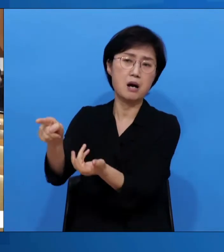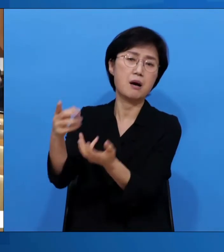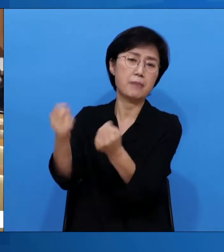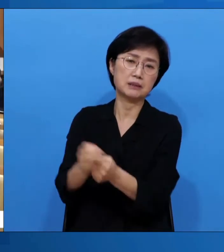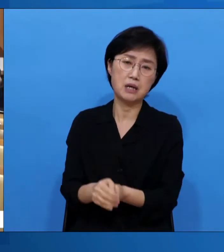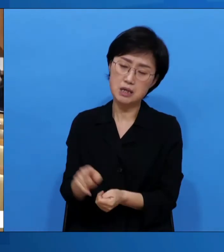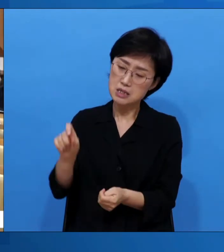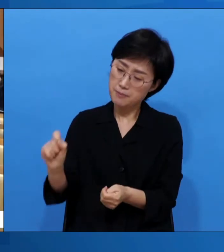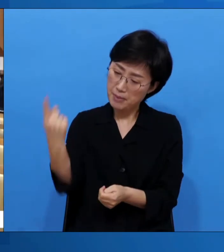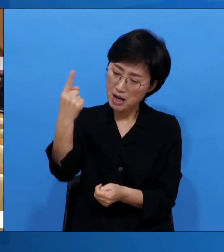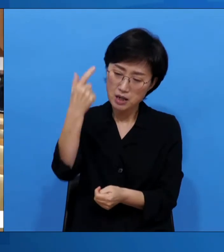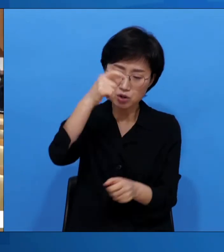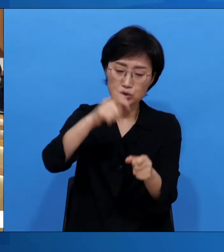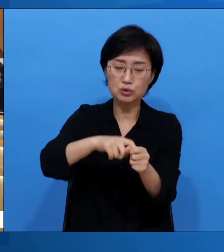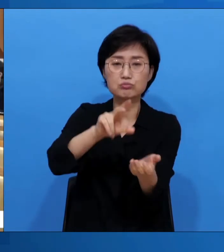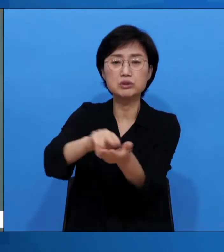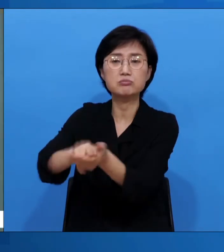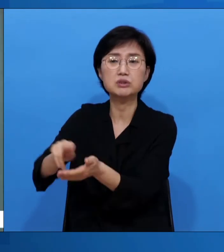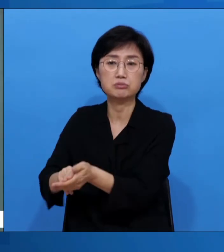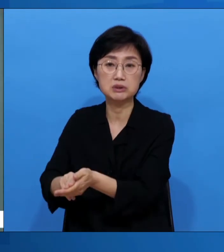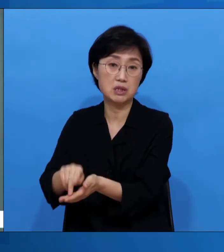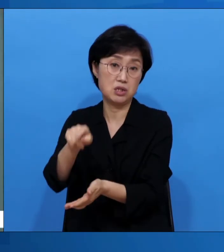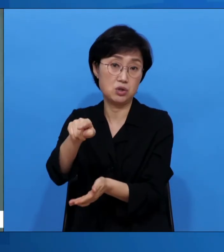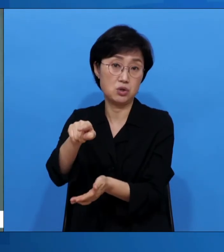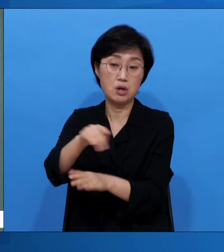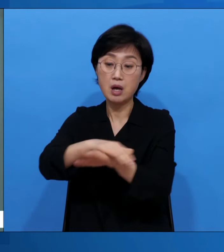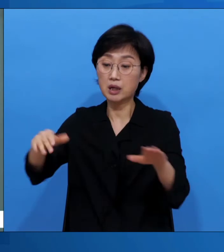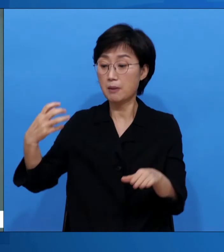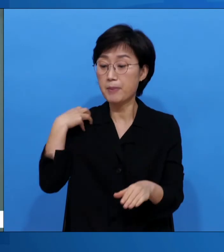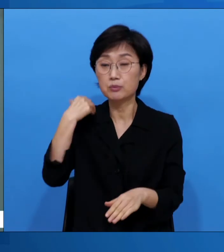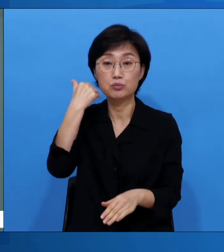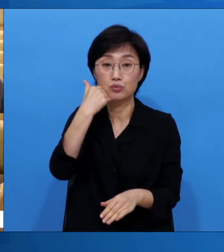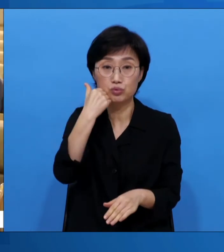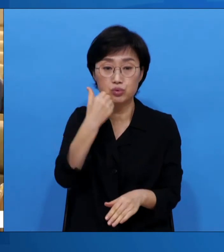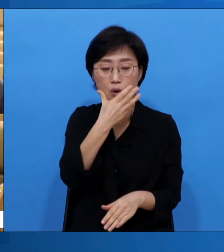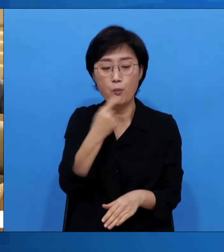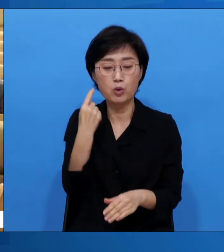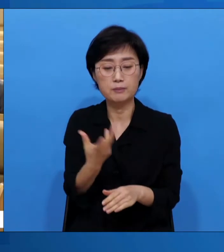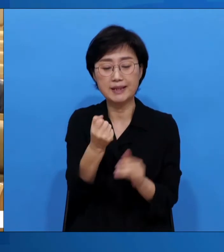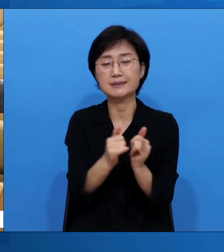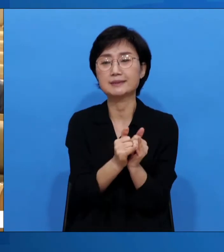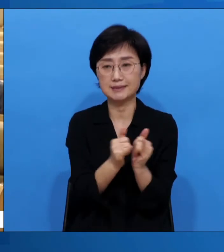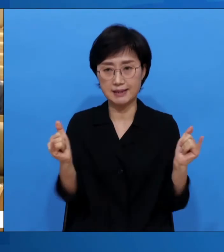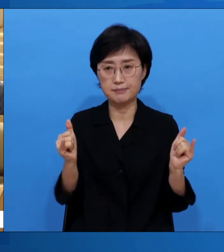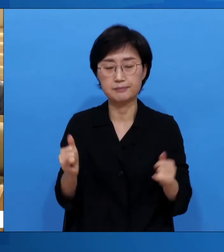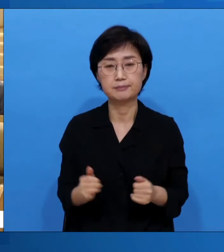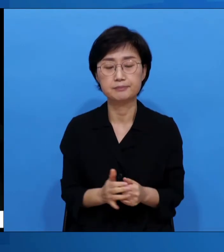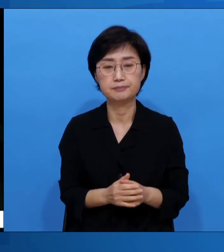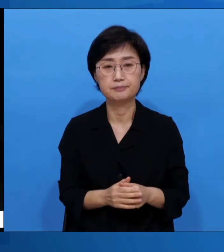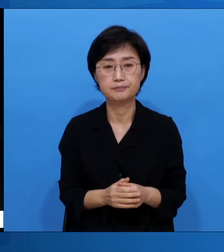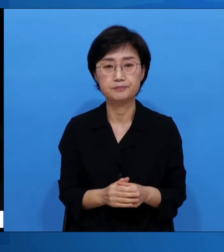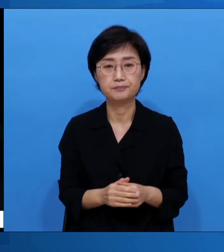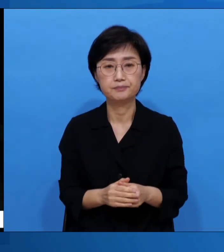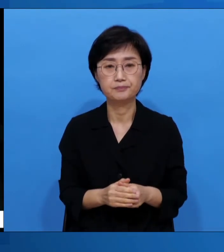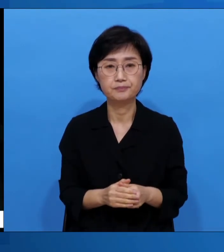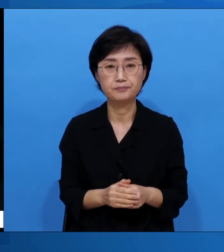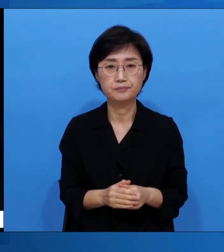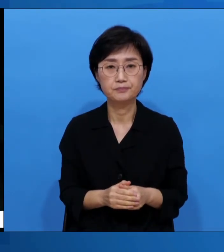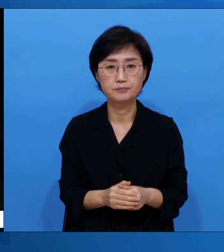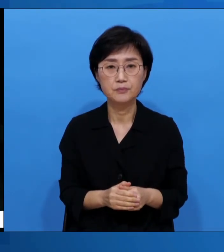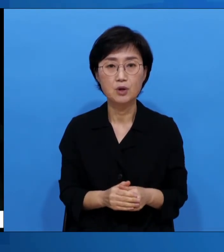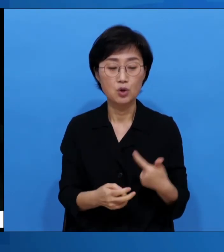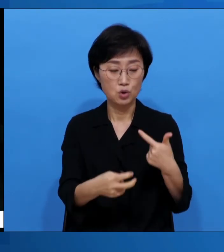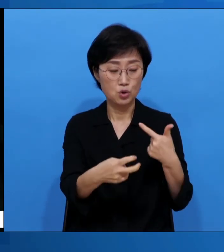영적 문제, 사회 문제의 책임은 복음 가진 의료인과 법조인에게 있다고 강조했습니다. 특히